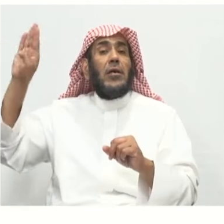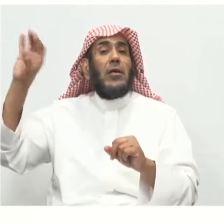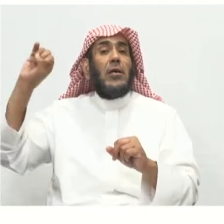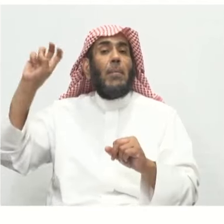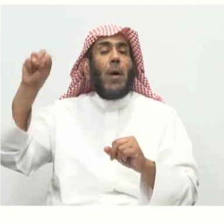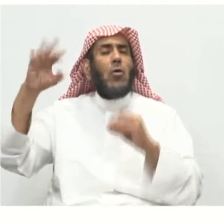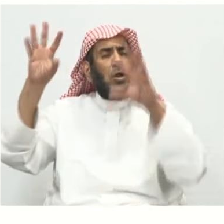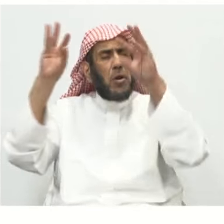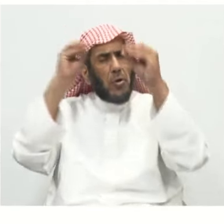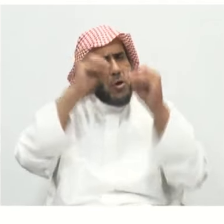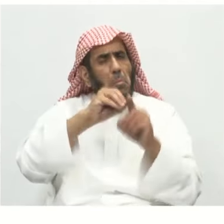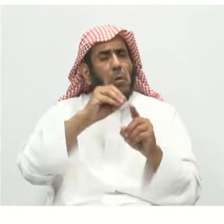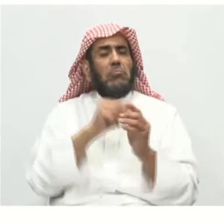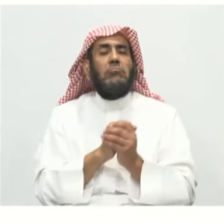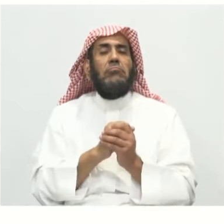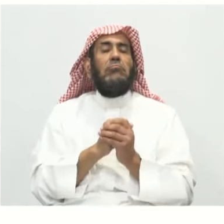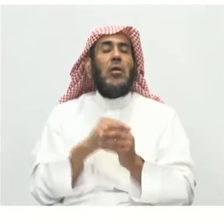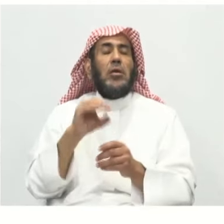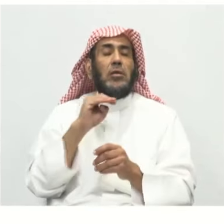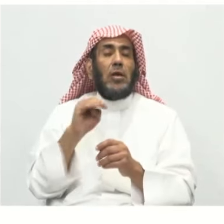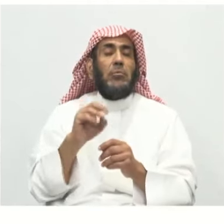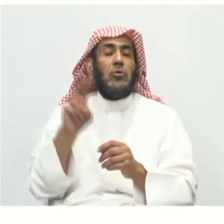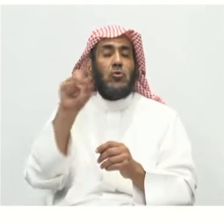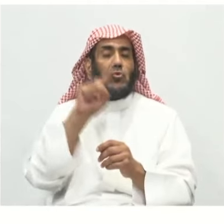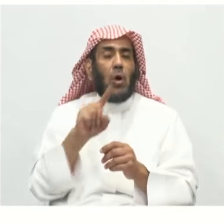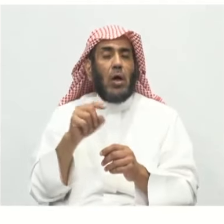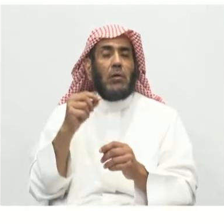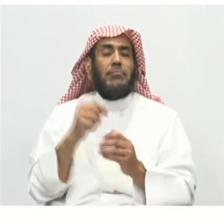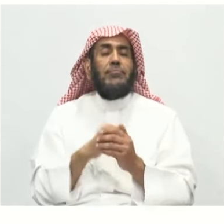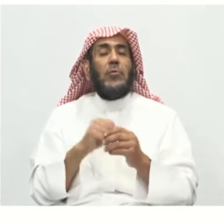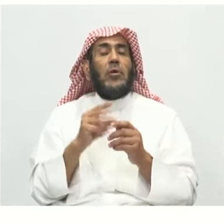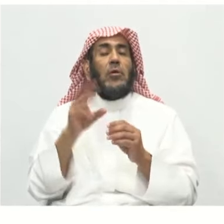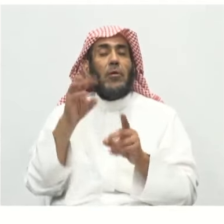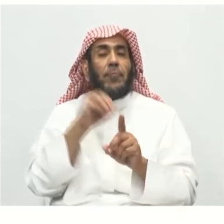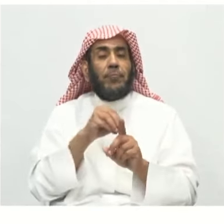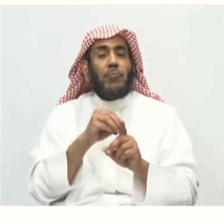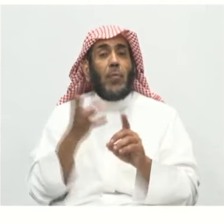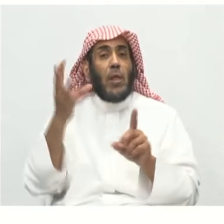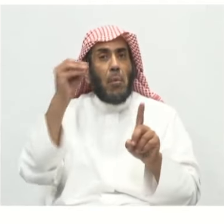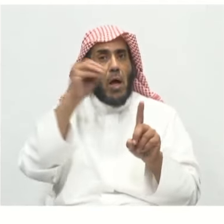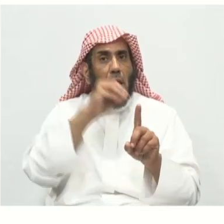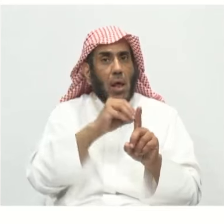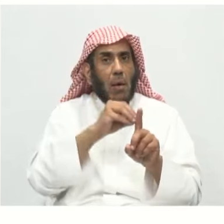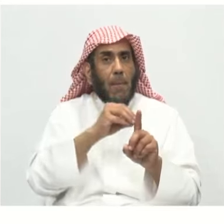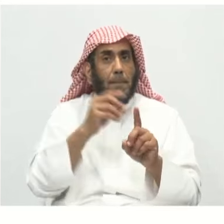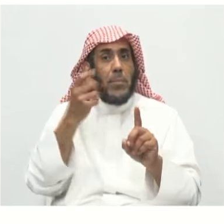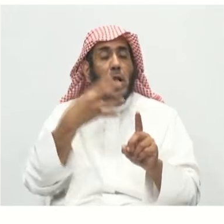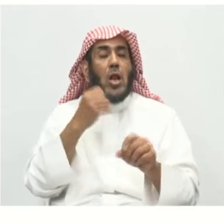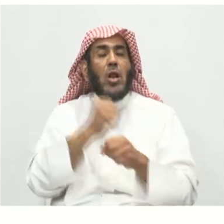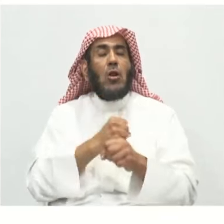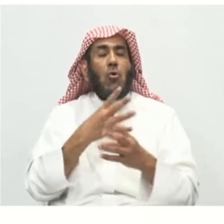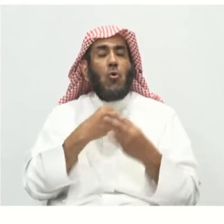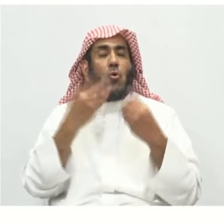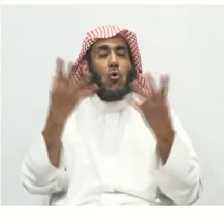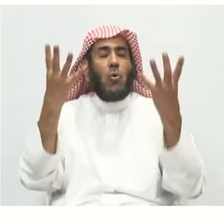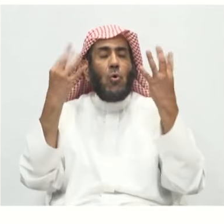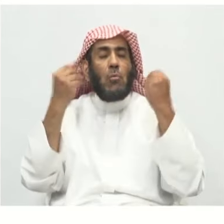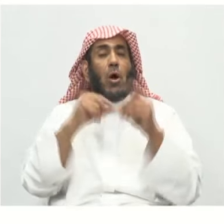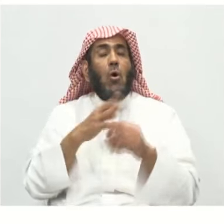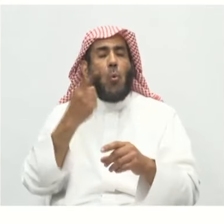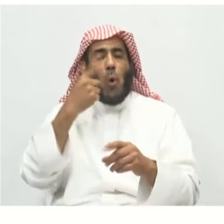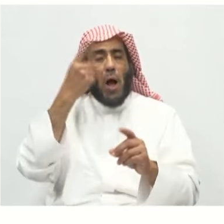جميل اذا هذا او هذه هي اجابه السؤال ما النعمه التي انعم الله بها على عبده لقمان انعم عليه بالحكمه وامره